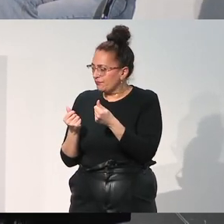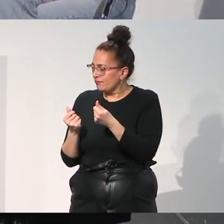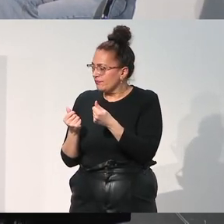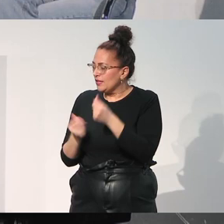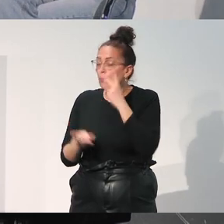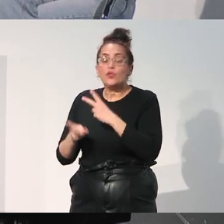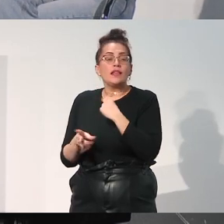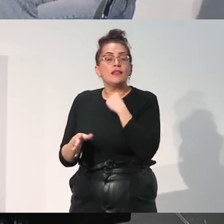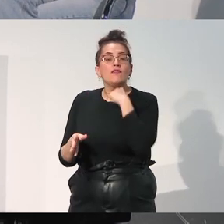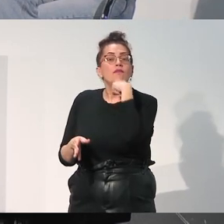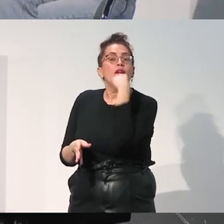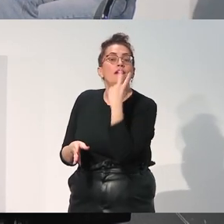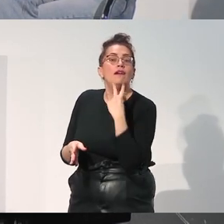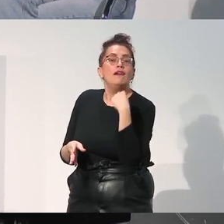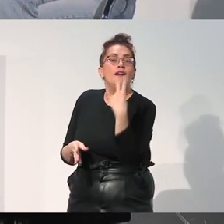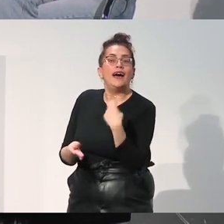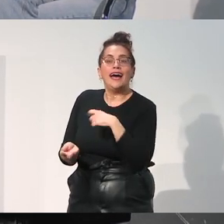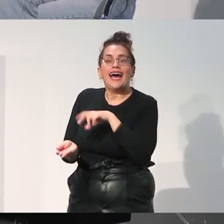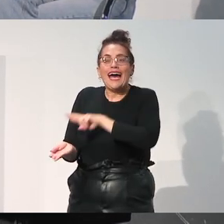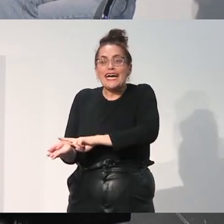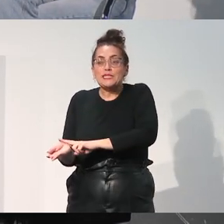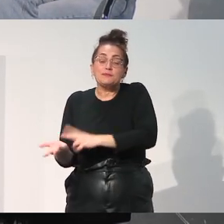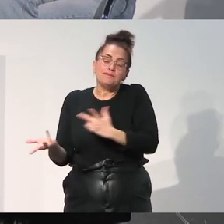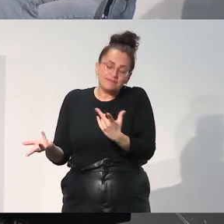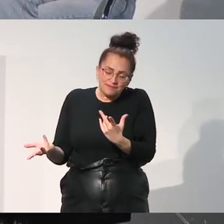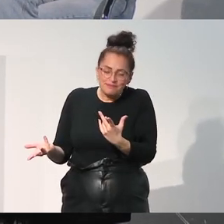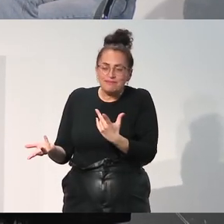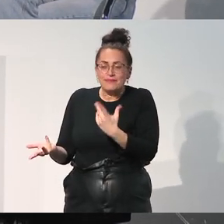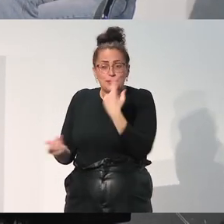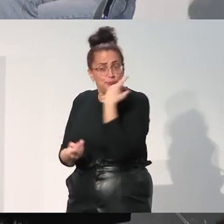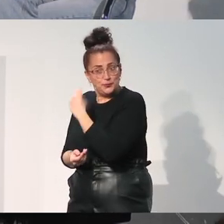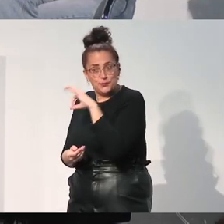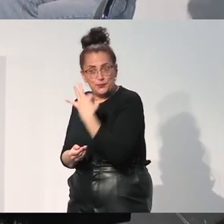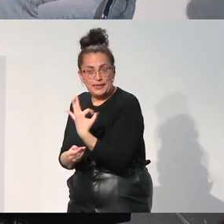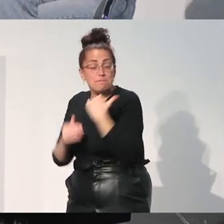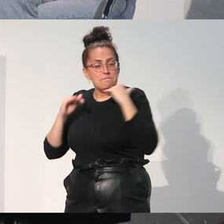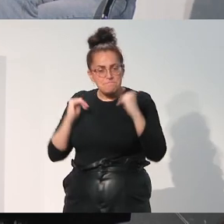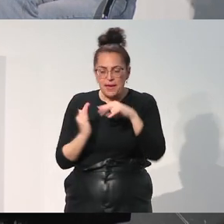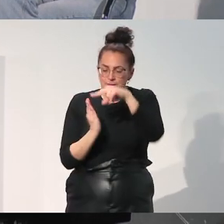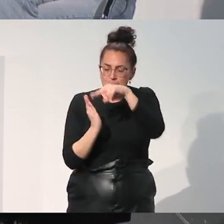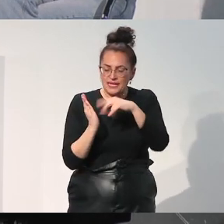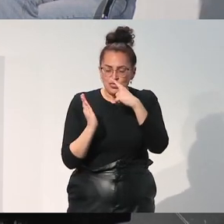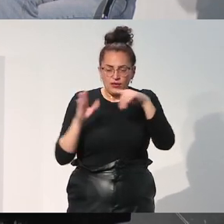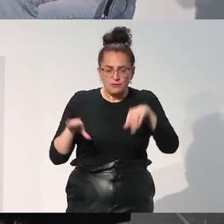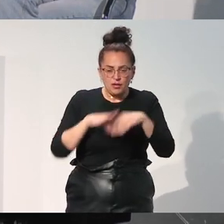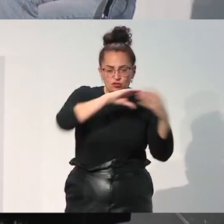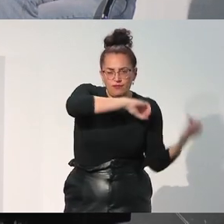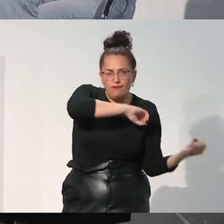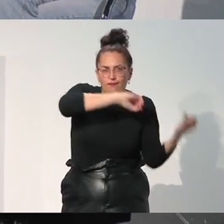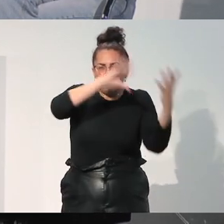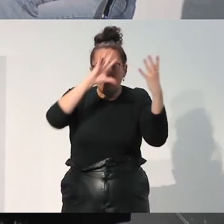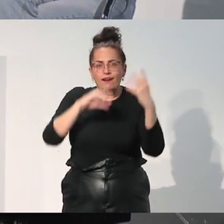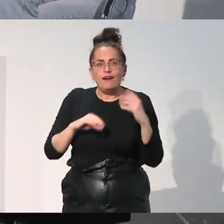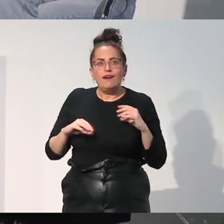à vous, notamment, encore une fois, vous parlez de traduction, mais qui nous donne vraiment à entendre, et on imagine bien justement cette façon